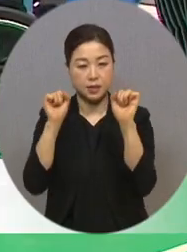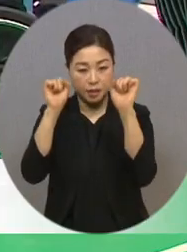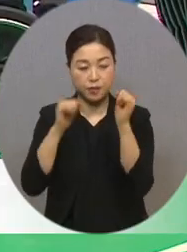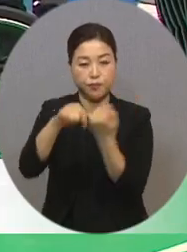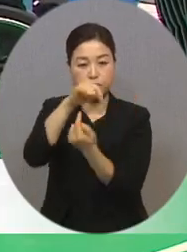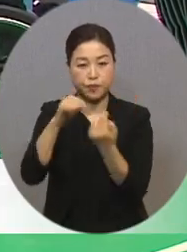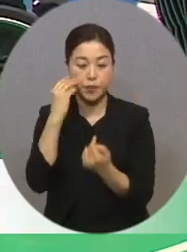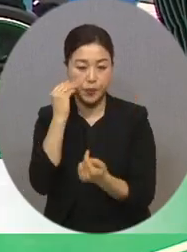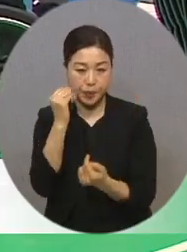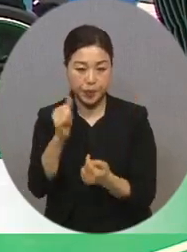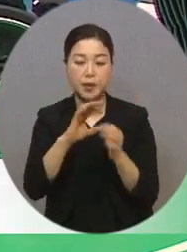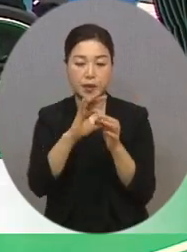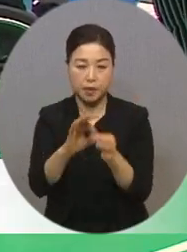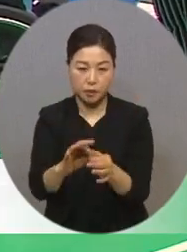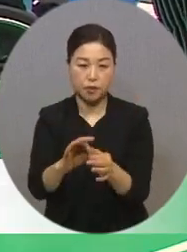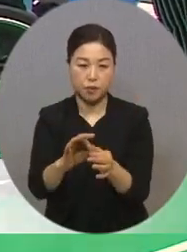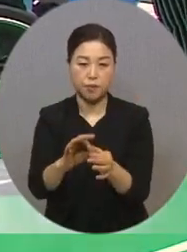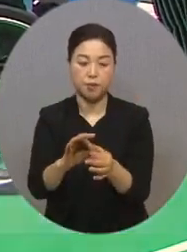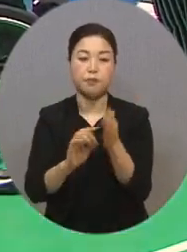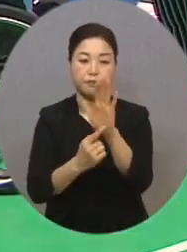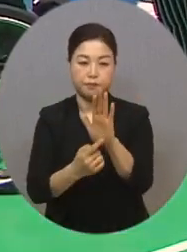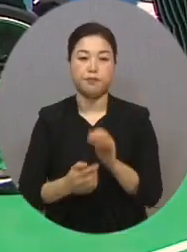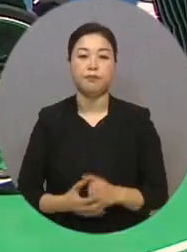정책을 계속 추진하겠다고 전했습니다